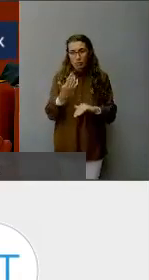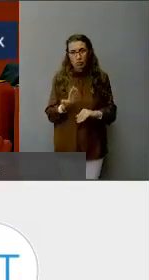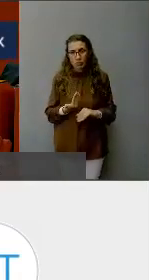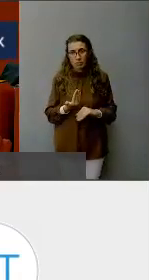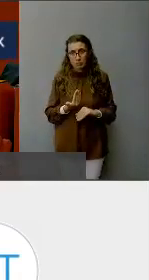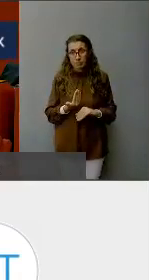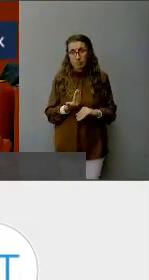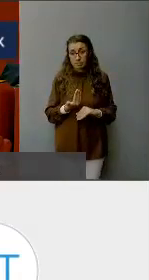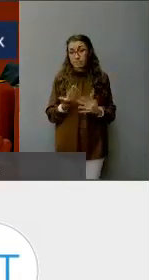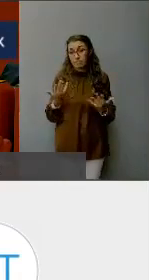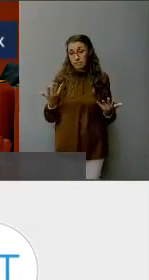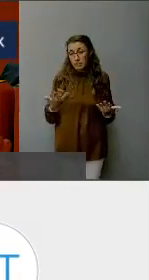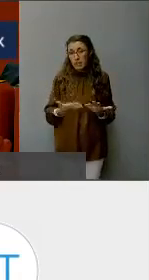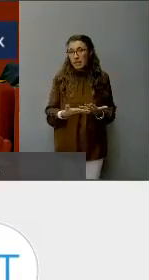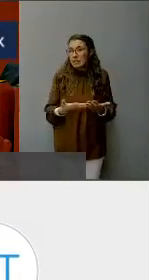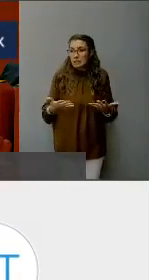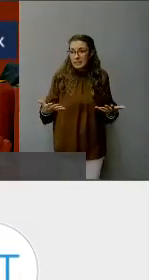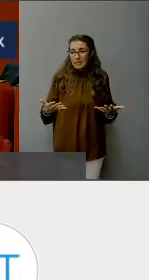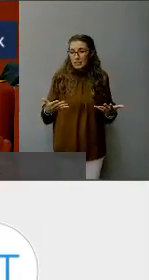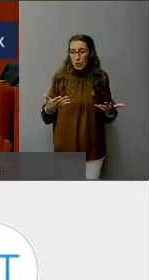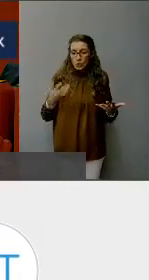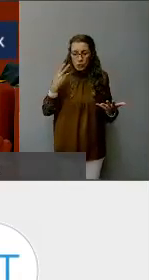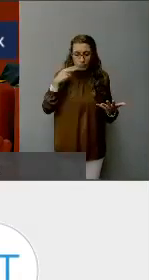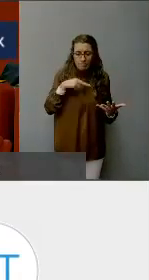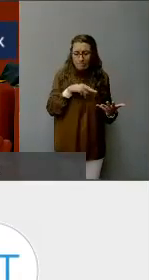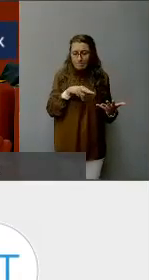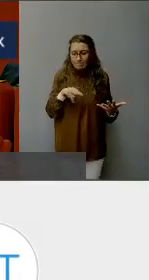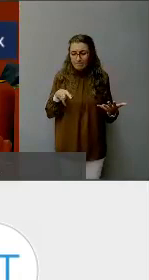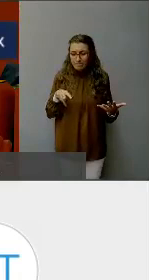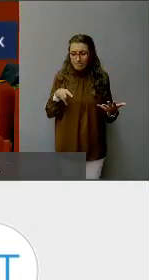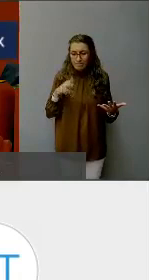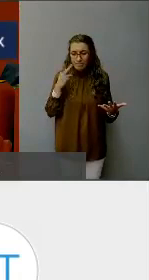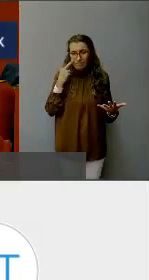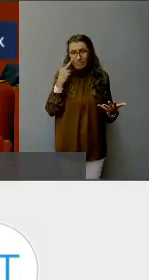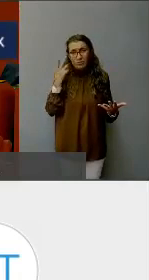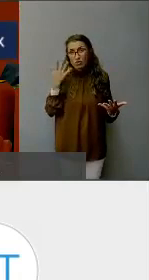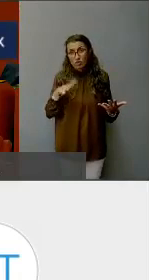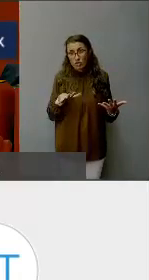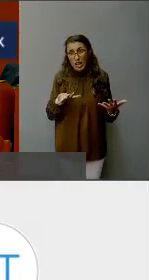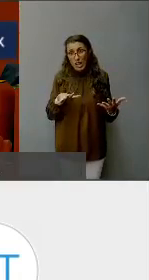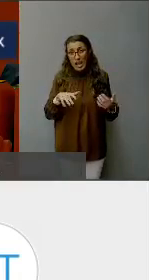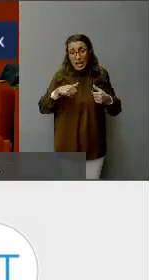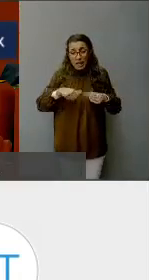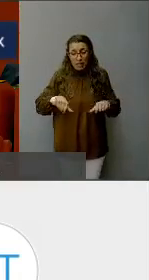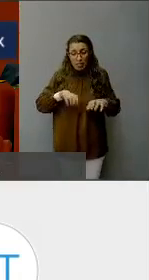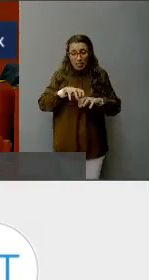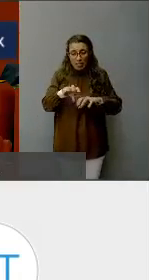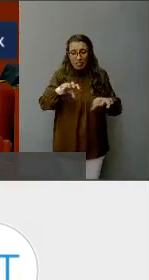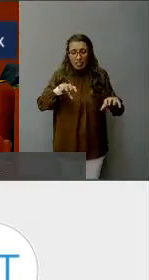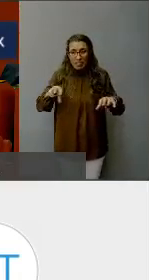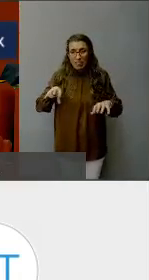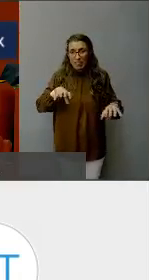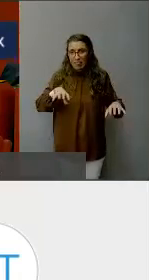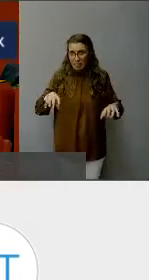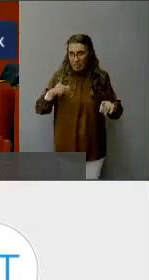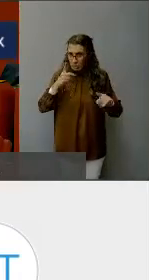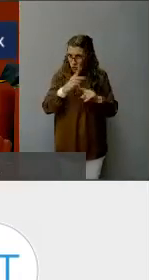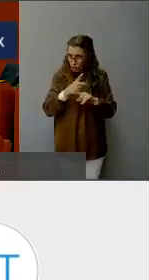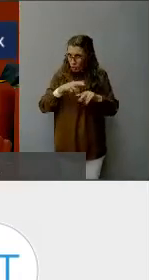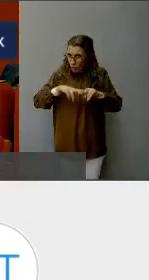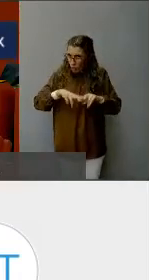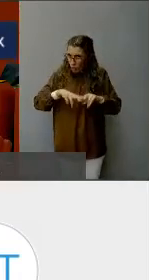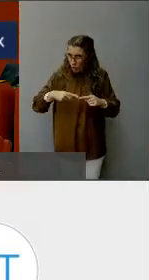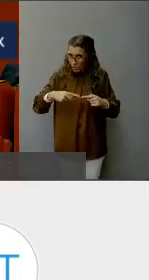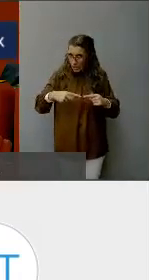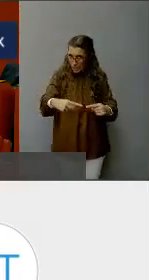individua in parte del territorio già classificate come se diametro sparso in regime di mantenimento eccetera eccetera viene in